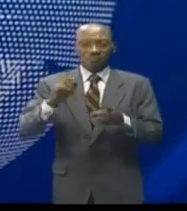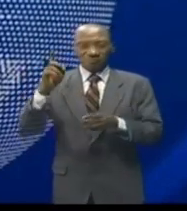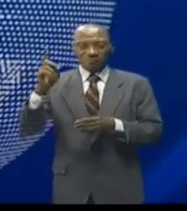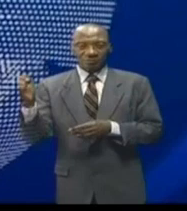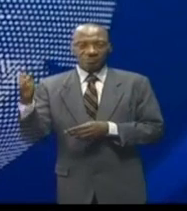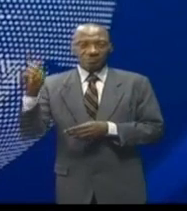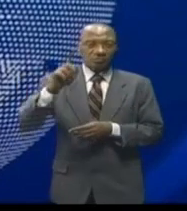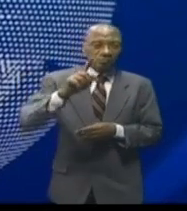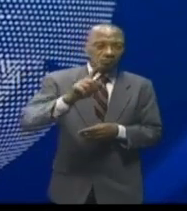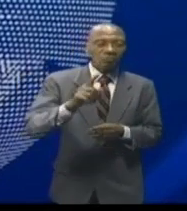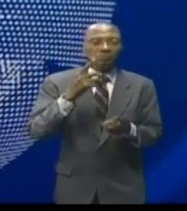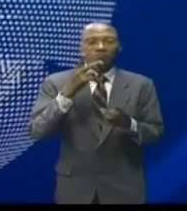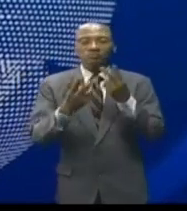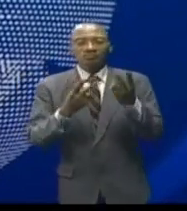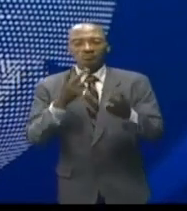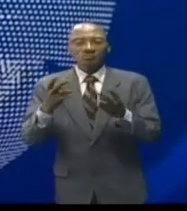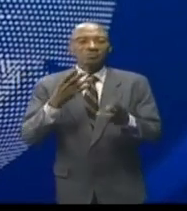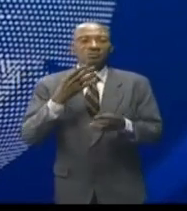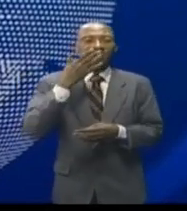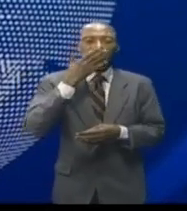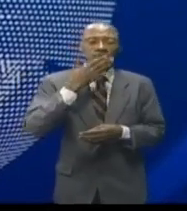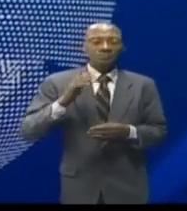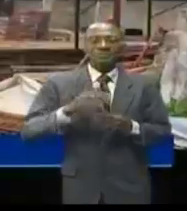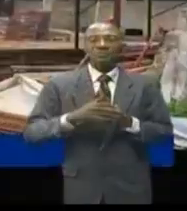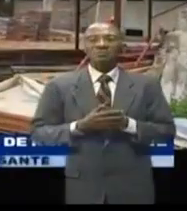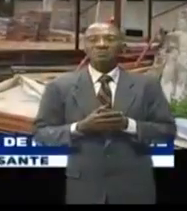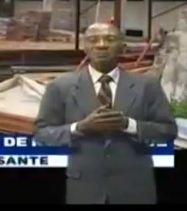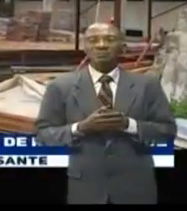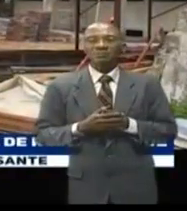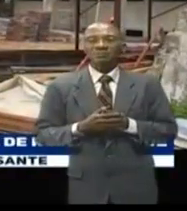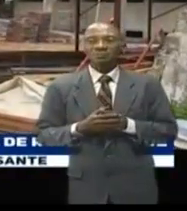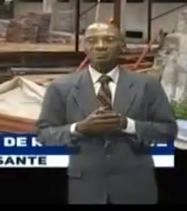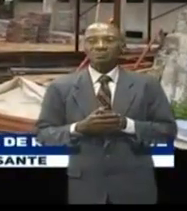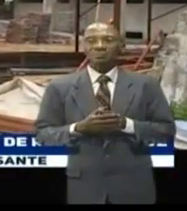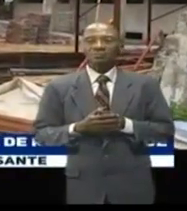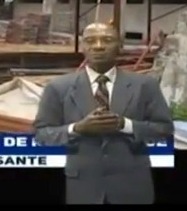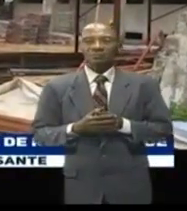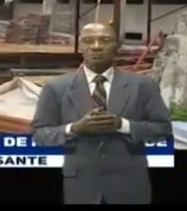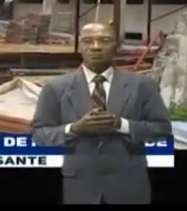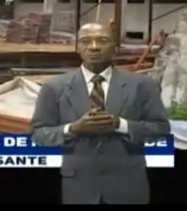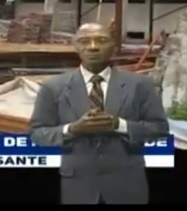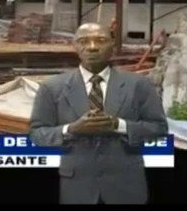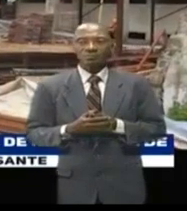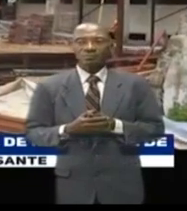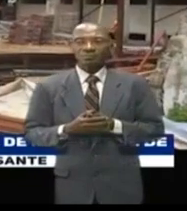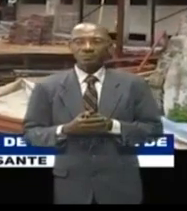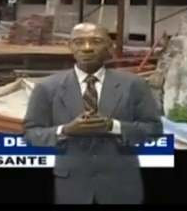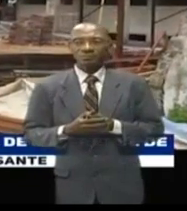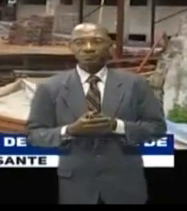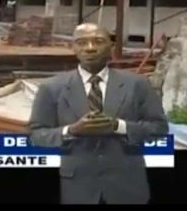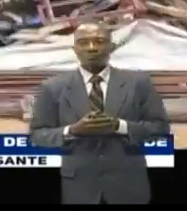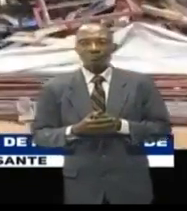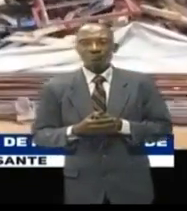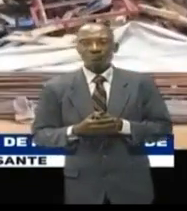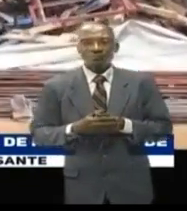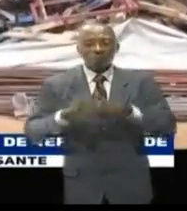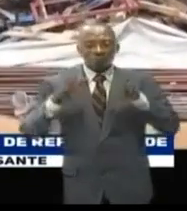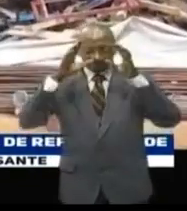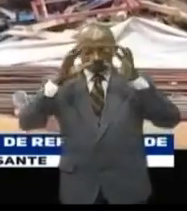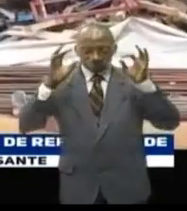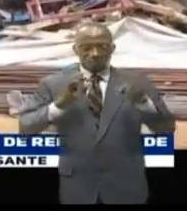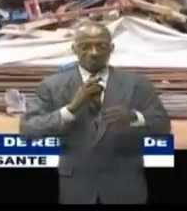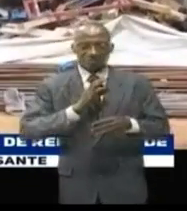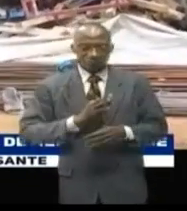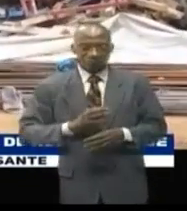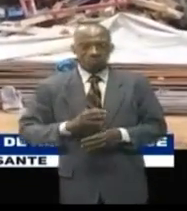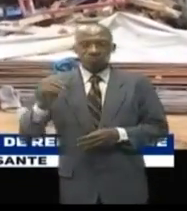d'inspection de ces travaux on reportage de soins de qualité que le président Félix Tshisekedi a